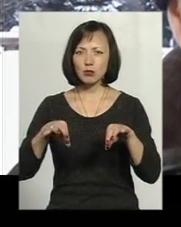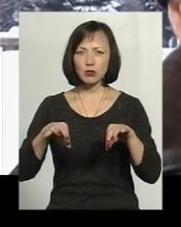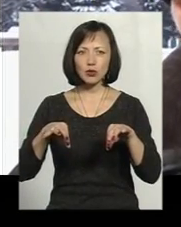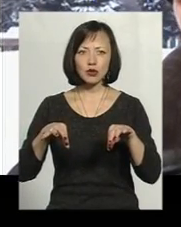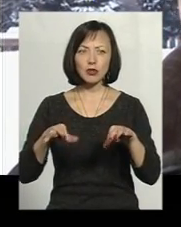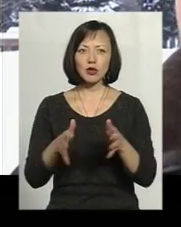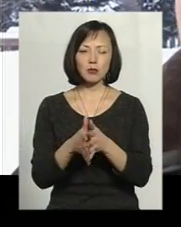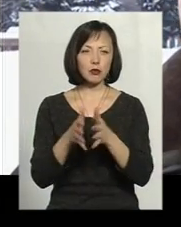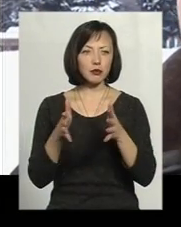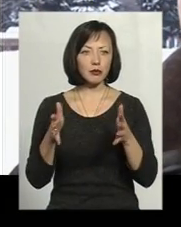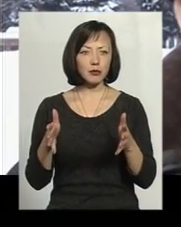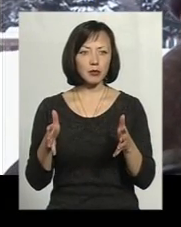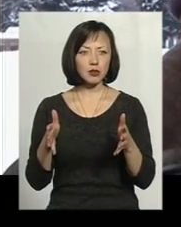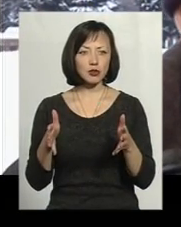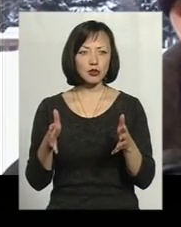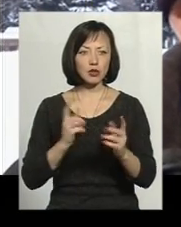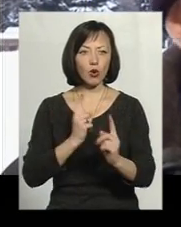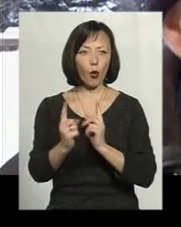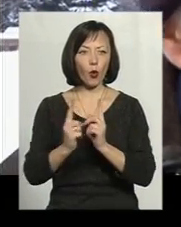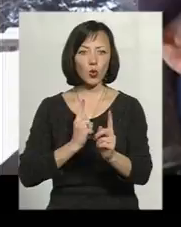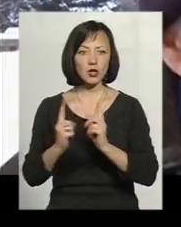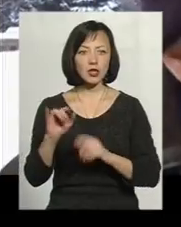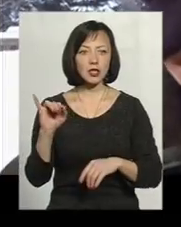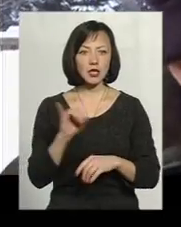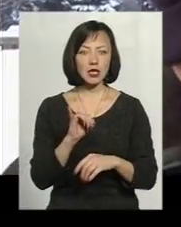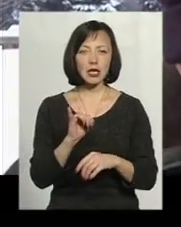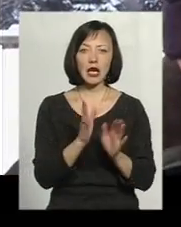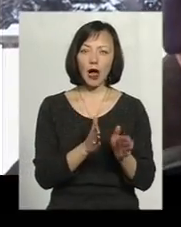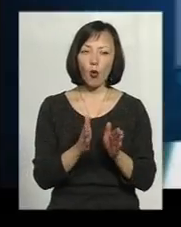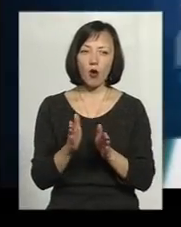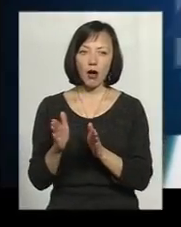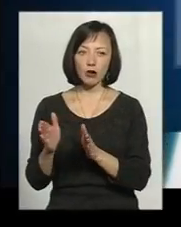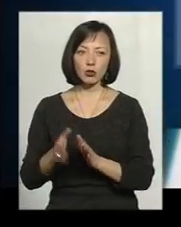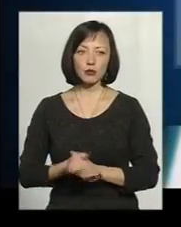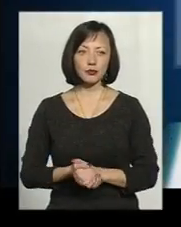вот, больше ходит и регулярно.